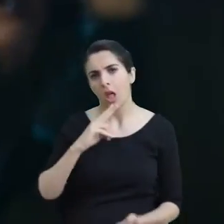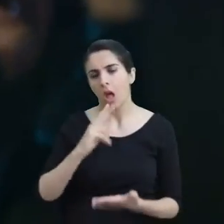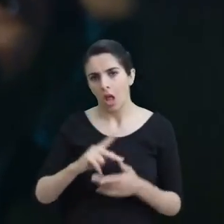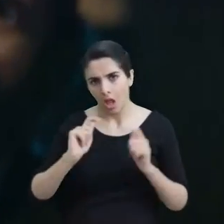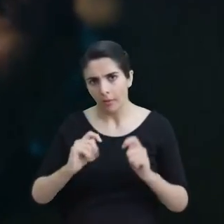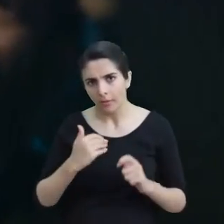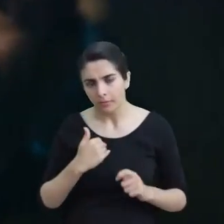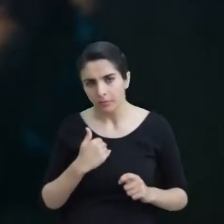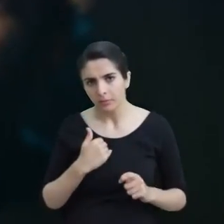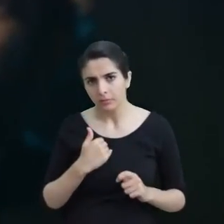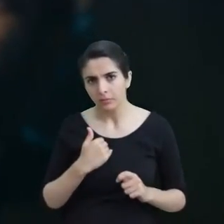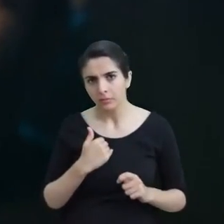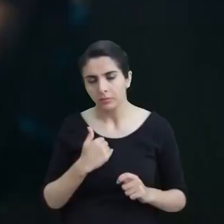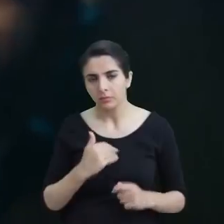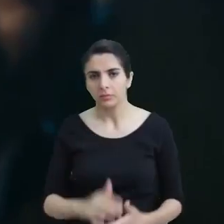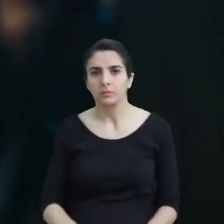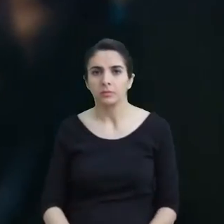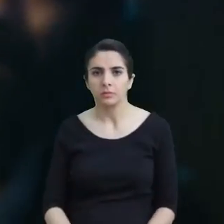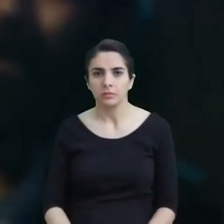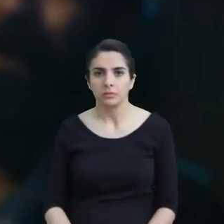Biz karar verelim.